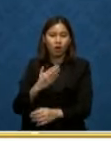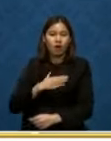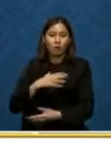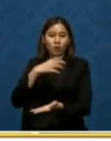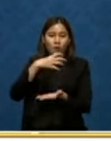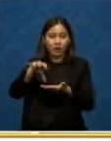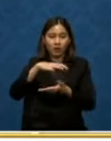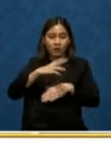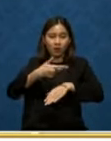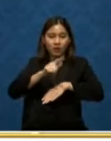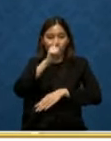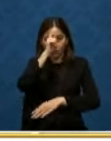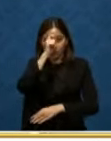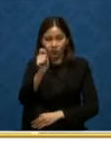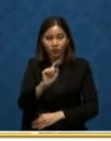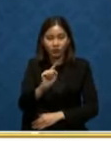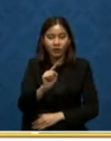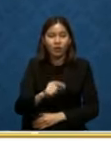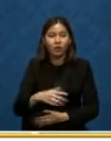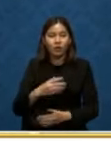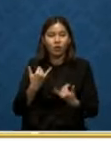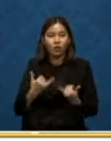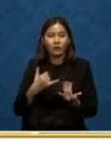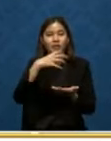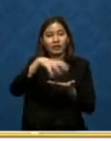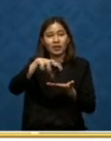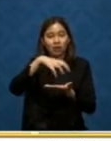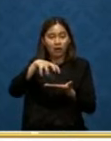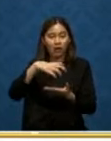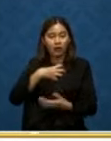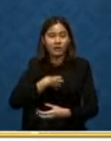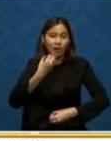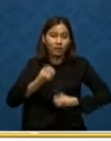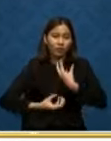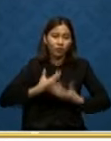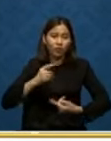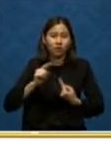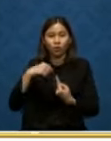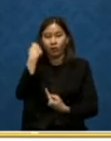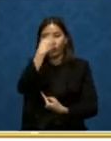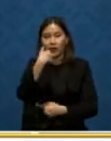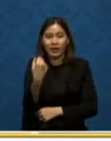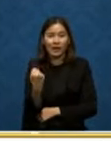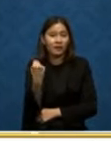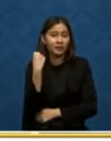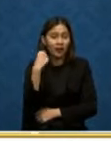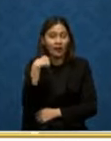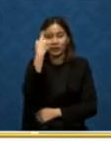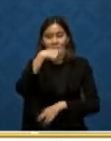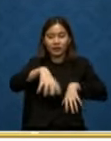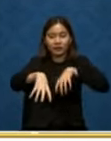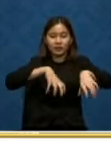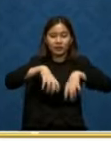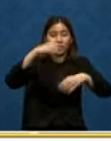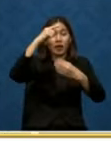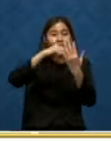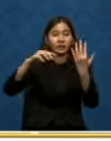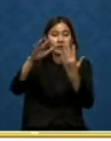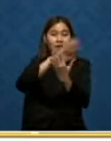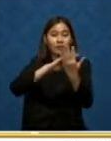ครับสิ่งที่พูดวันนี้อยากจะสะท้อนถึงผู้ที่มีอำนาจและผู้ที่จะบริหารประเทศ